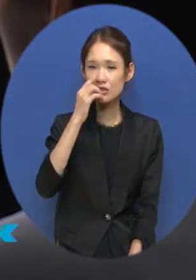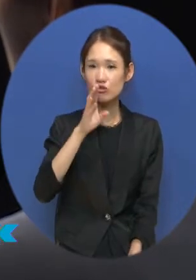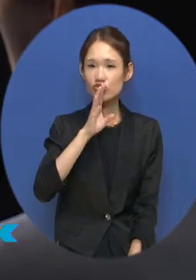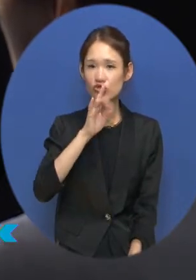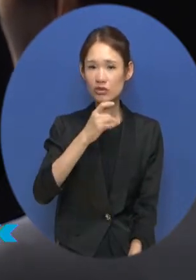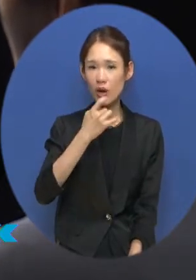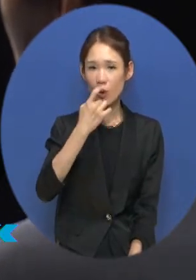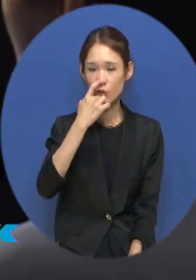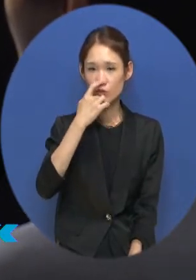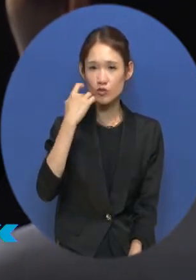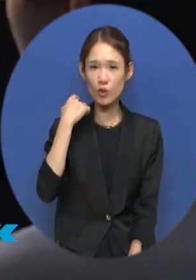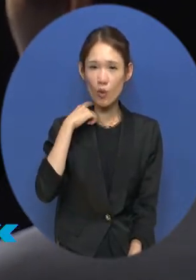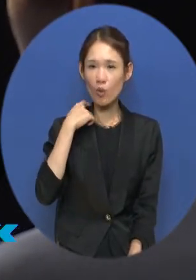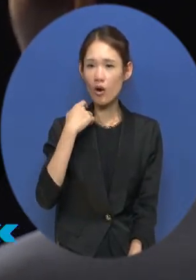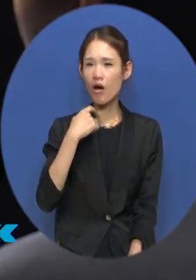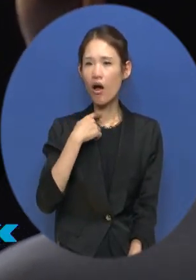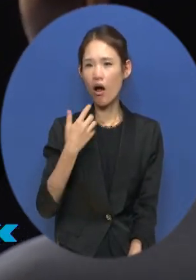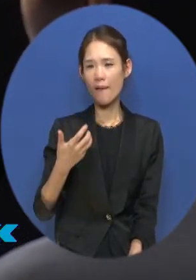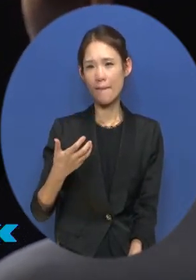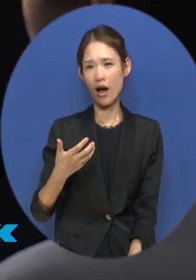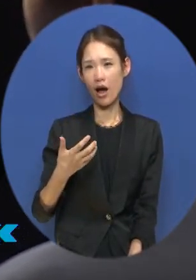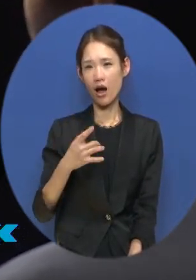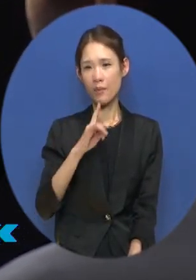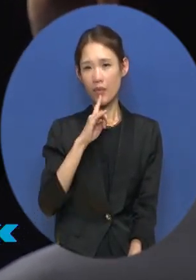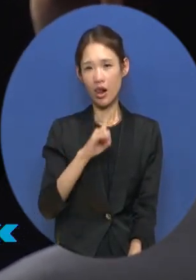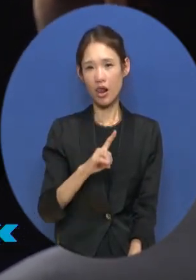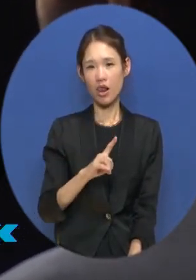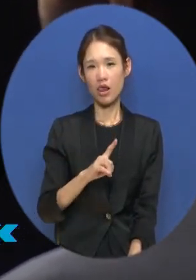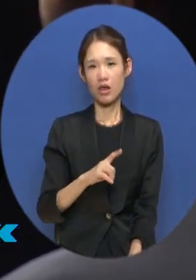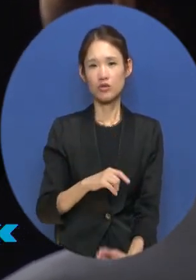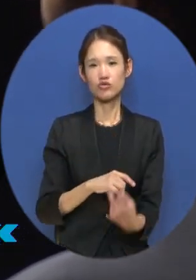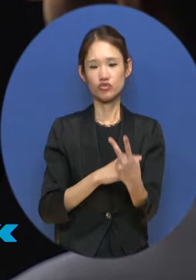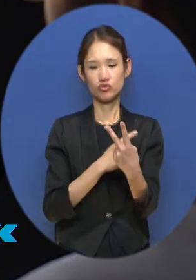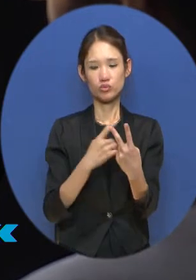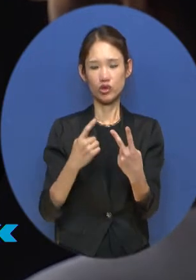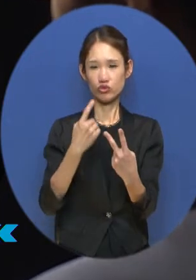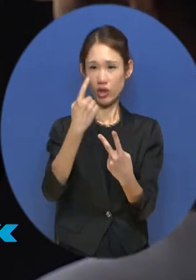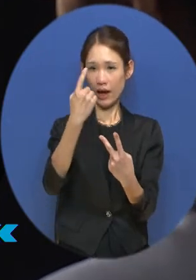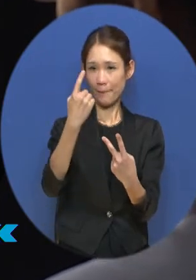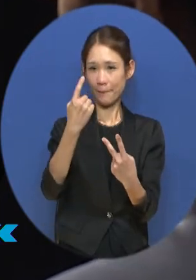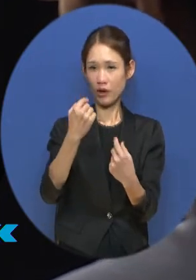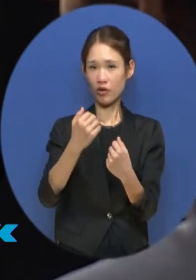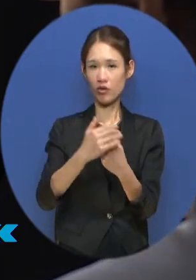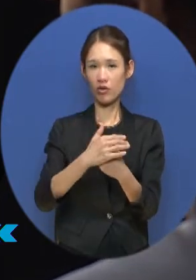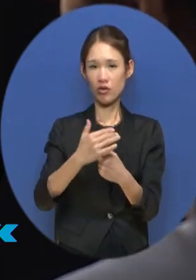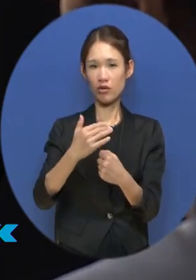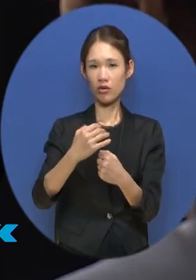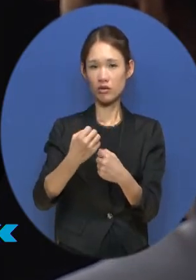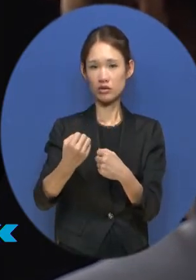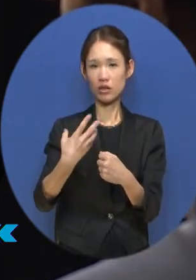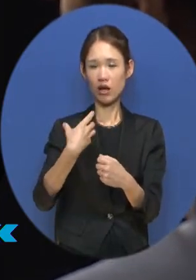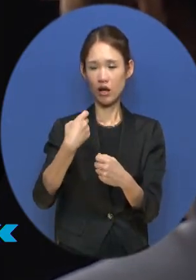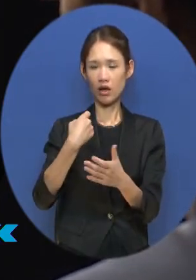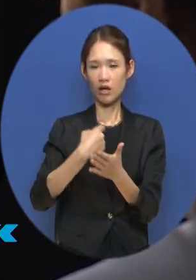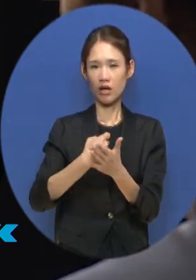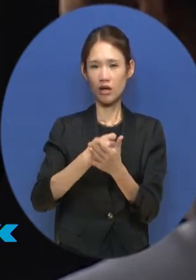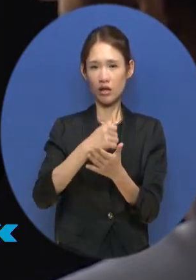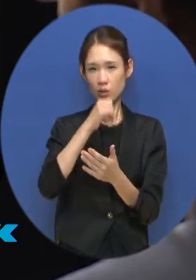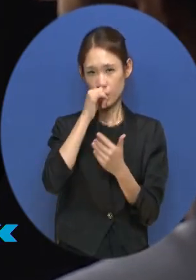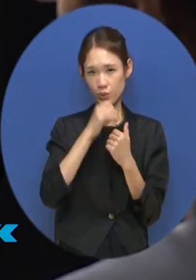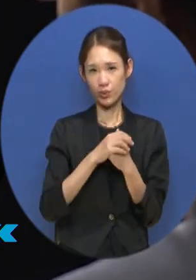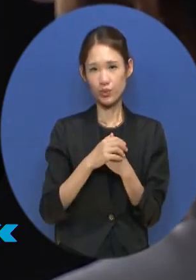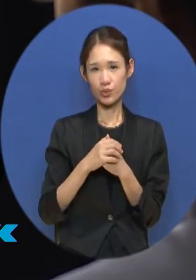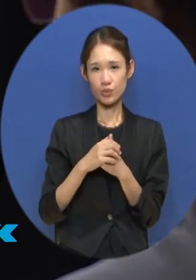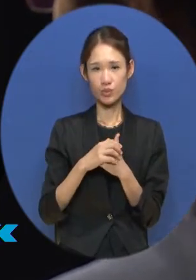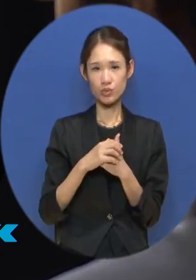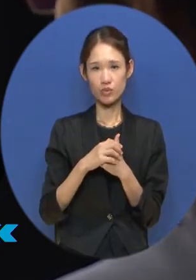눈, 코, 목이 따가운 그런 증세들을 거의 두 명 중 한 명꼴로 네. 그런 증세를 호소하고 있다 그런 결과도 나왔었고